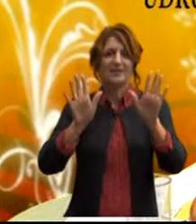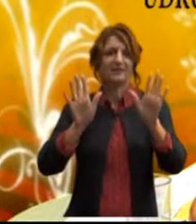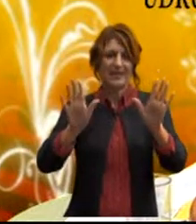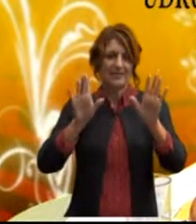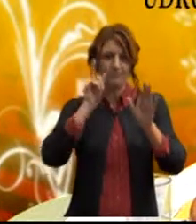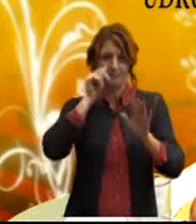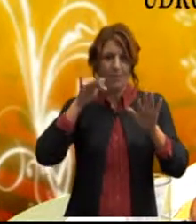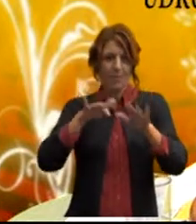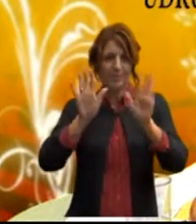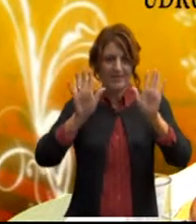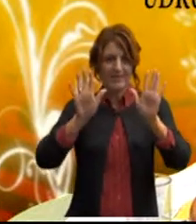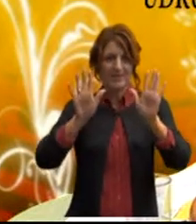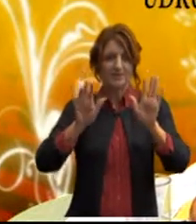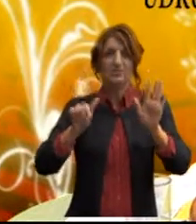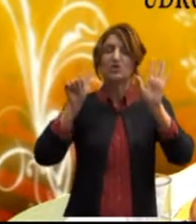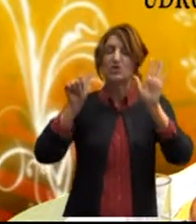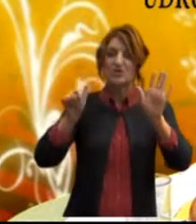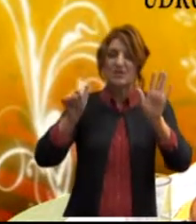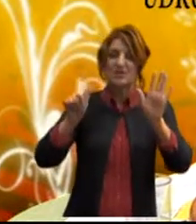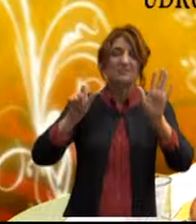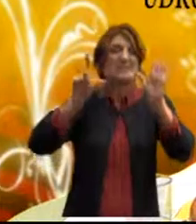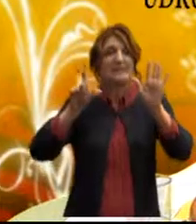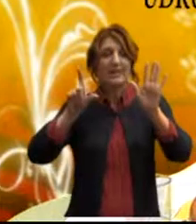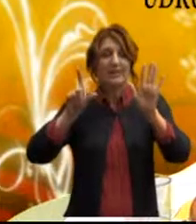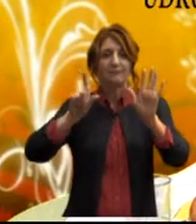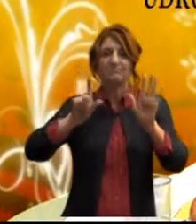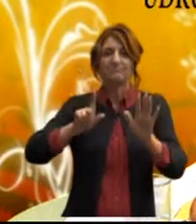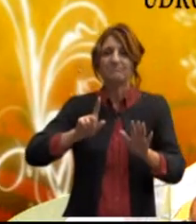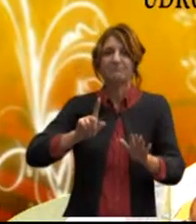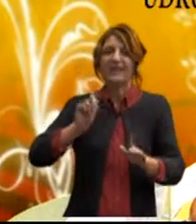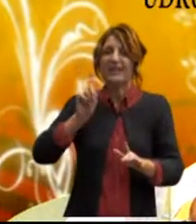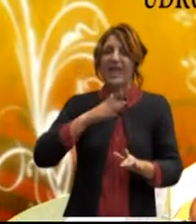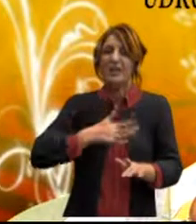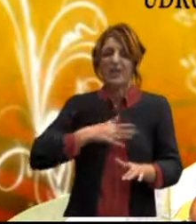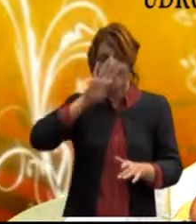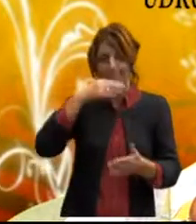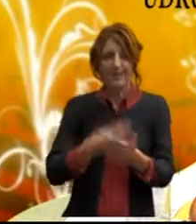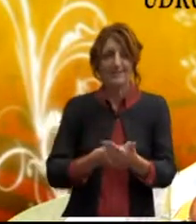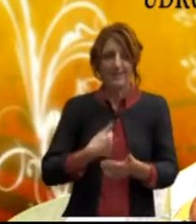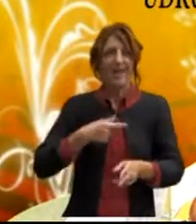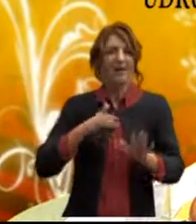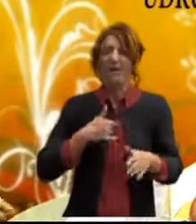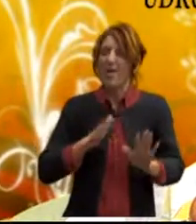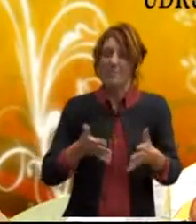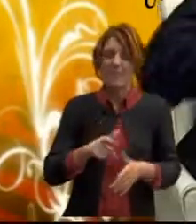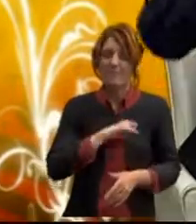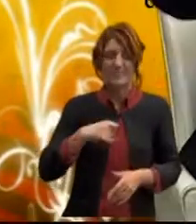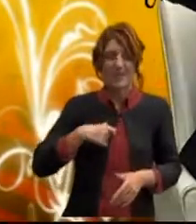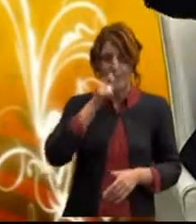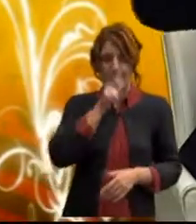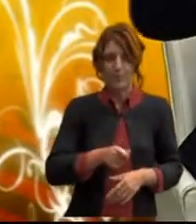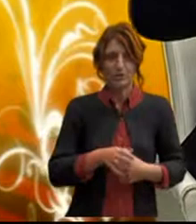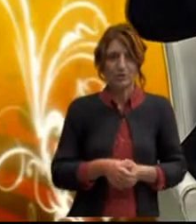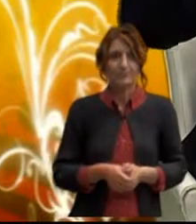ljudi, da je 6-7 priznalo da nema samopoštovanje. Oni svi misle da ga imaju. Ali... Ljudi koji imaju